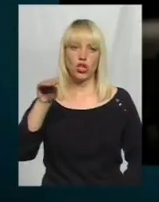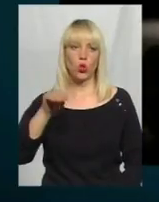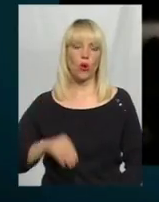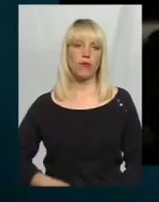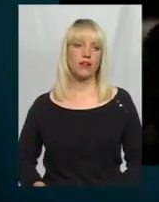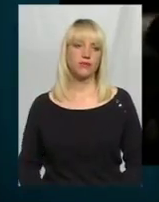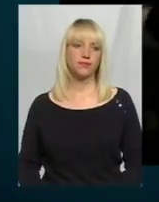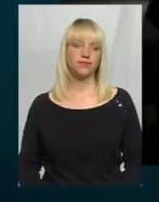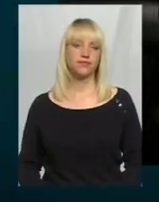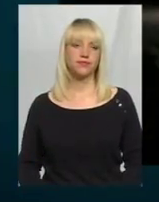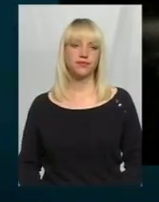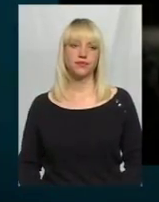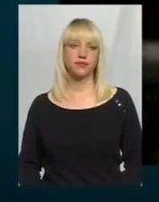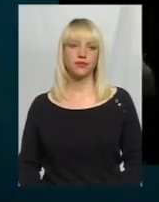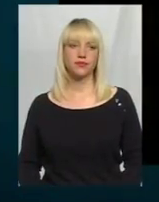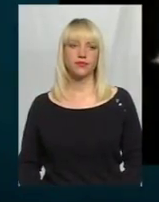Житомира.